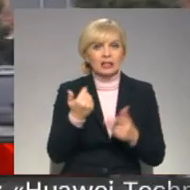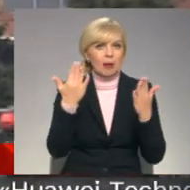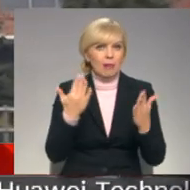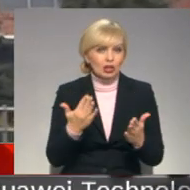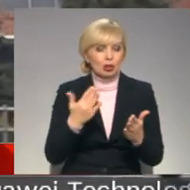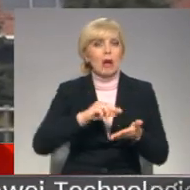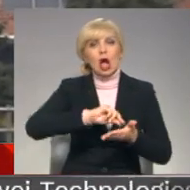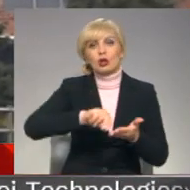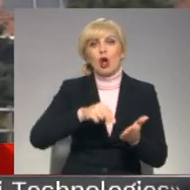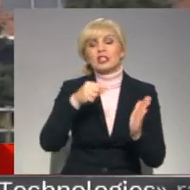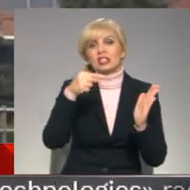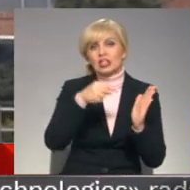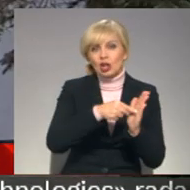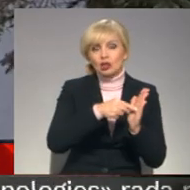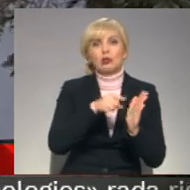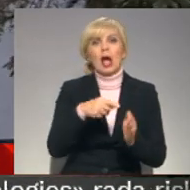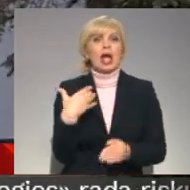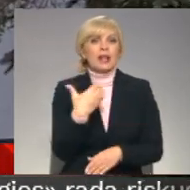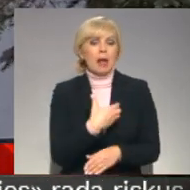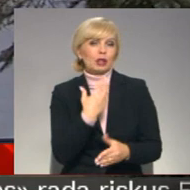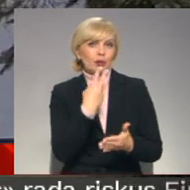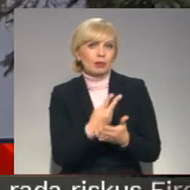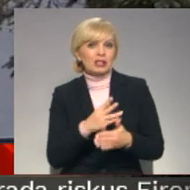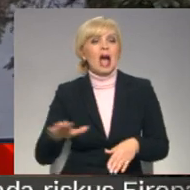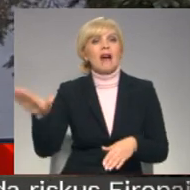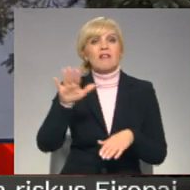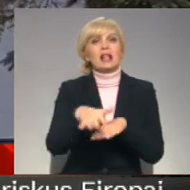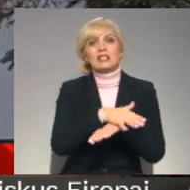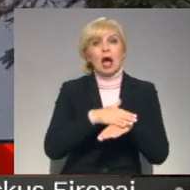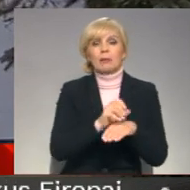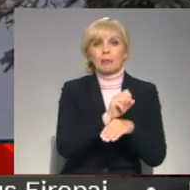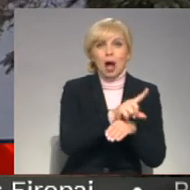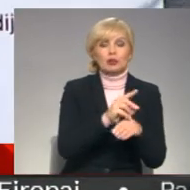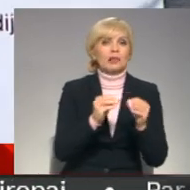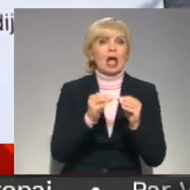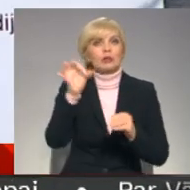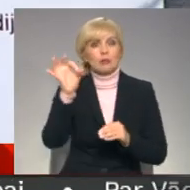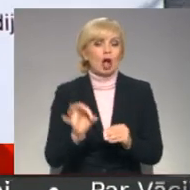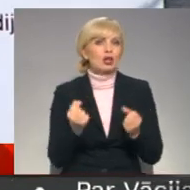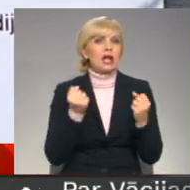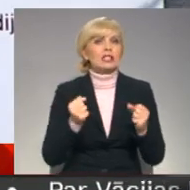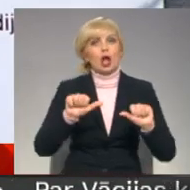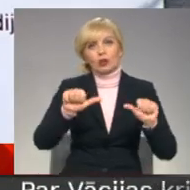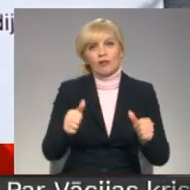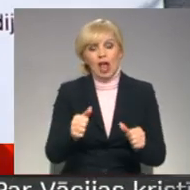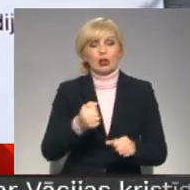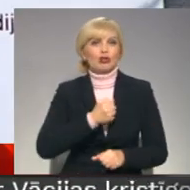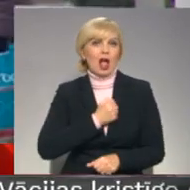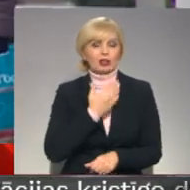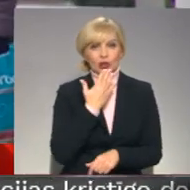tika iestrādāts punkts par nepieciešamību paredzēt valsts sabiedriskajā pasūtījumā 10% satura veidošanai latgaliešu